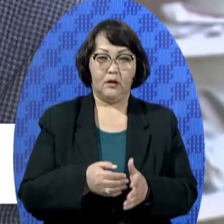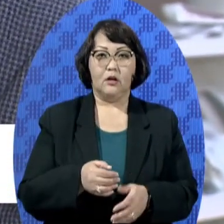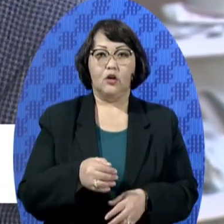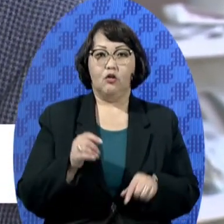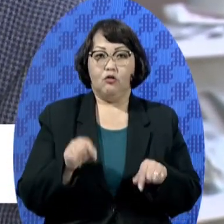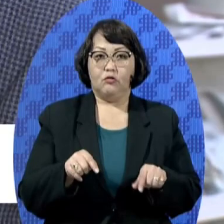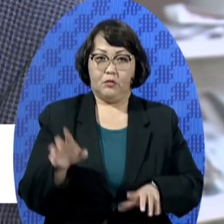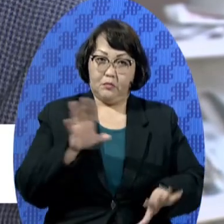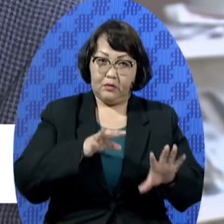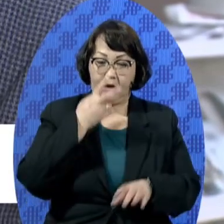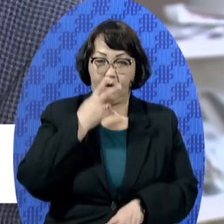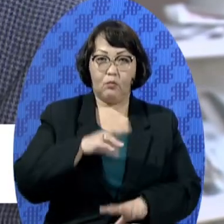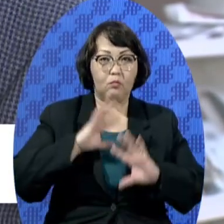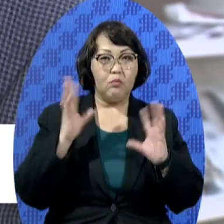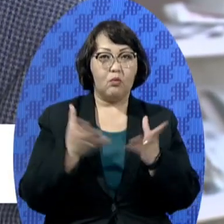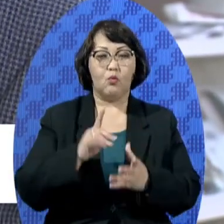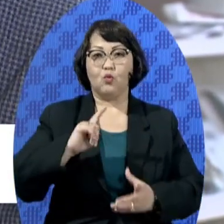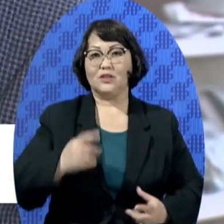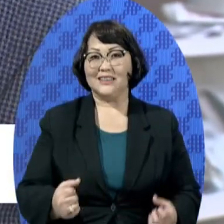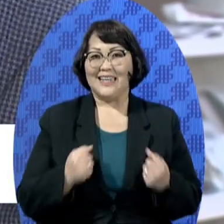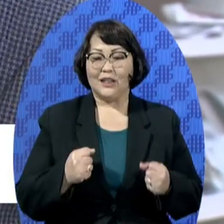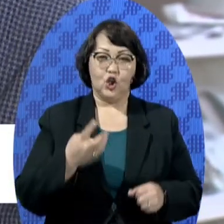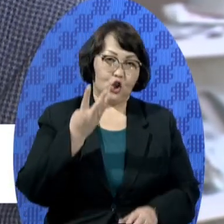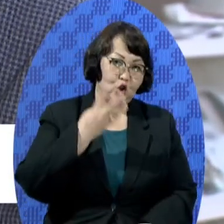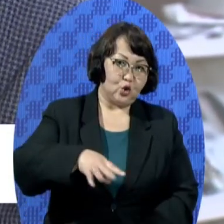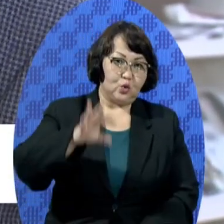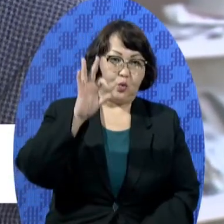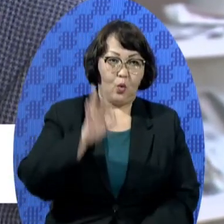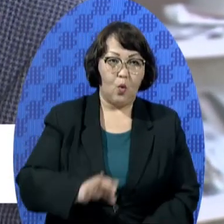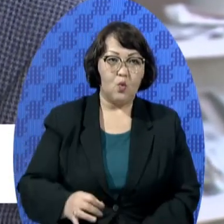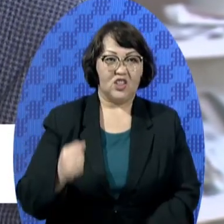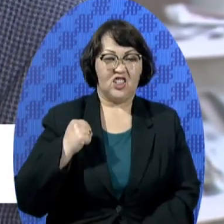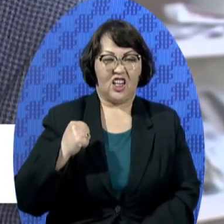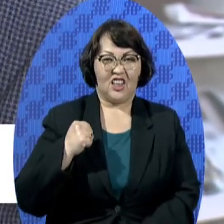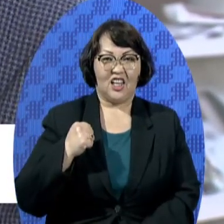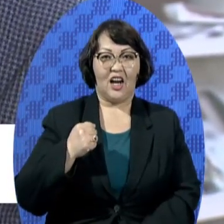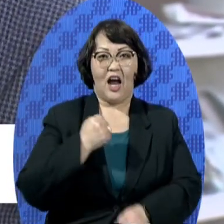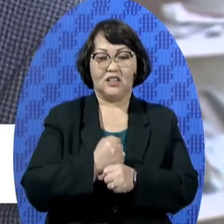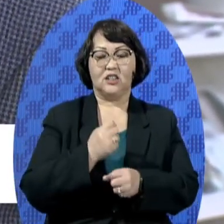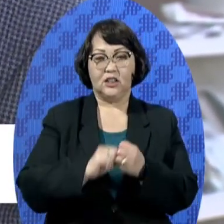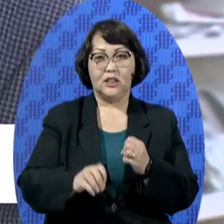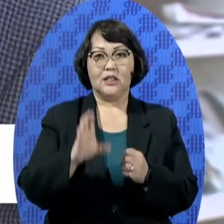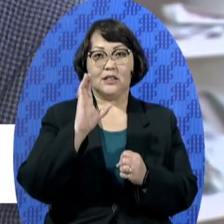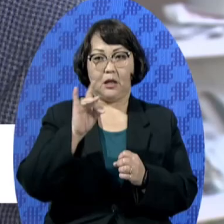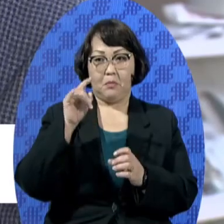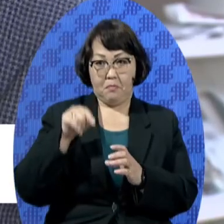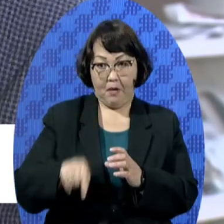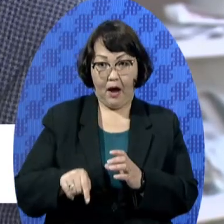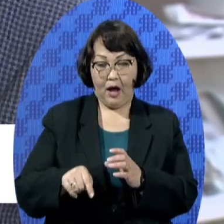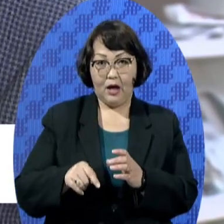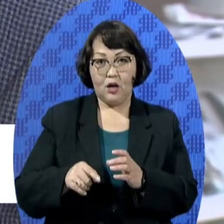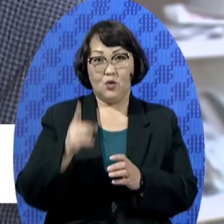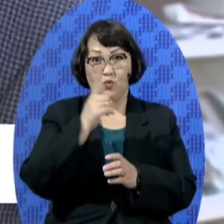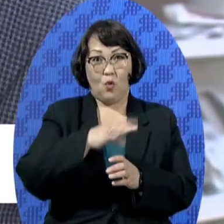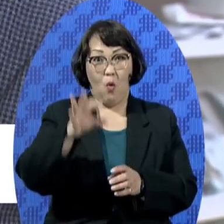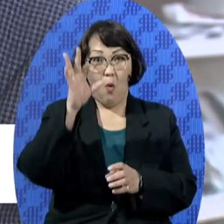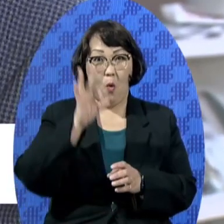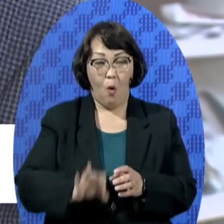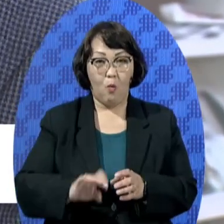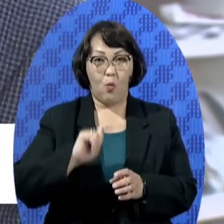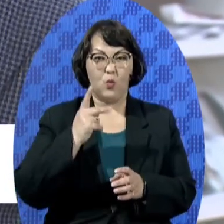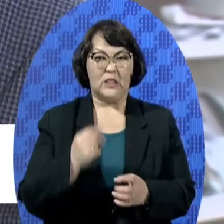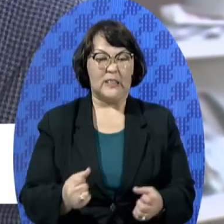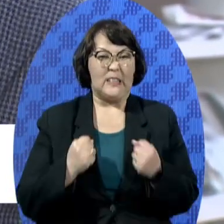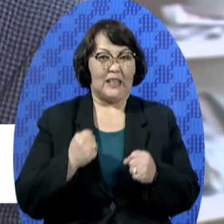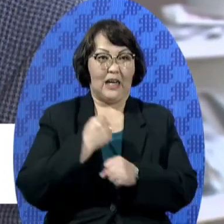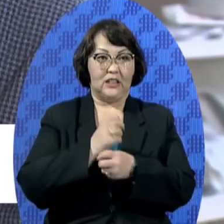байдлаар нийт хүчин чадлынхаа 40 орчим хувиар ажиллаж байгаа салбарт ийм байгаа юм чинь хүчин чадлаа дүүрэн